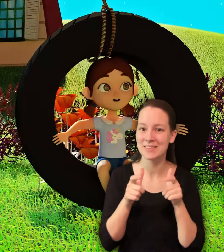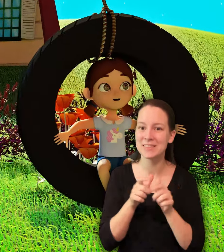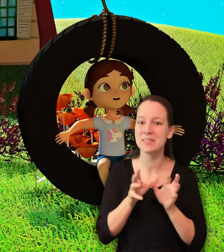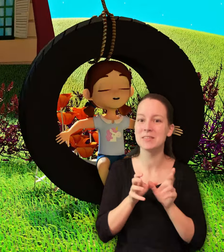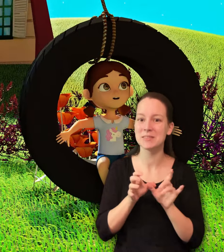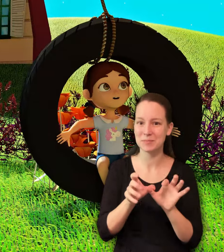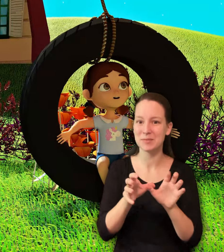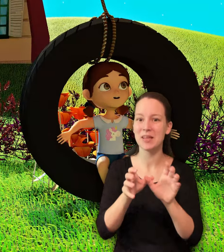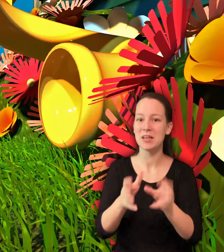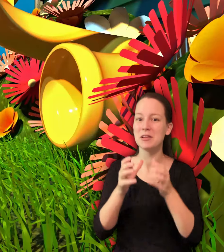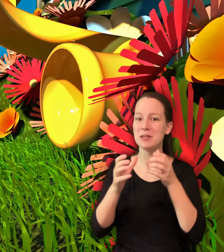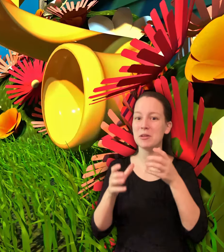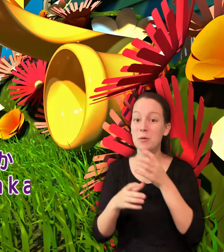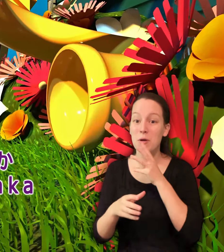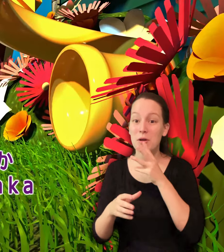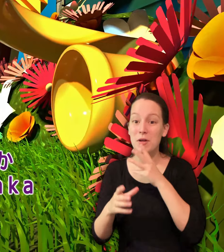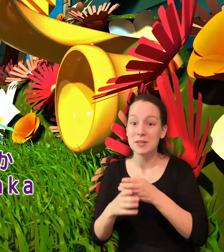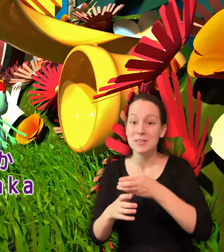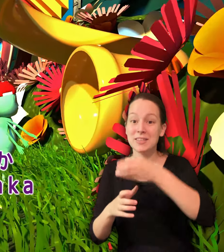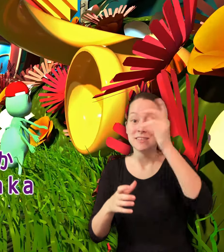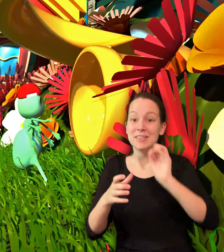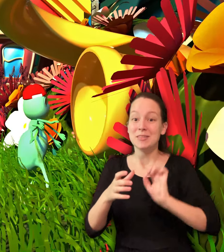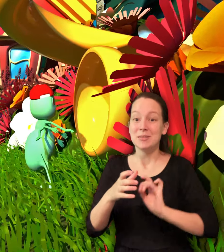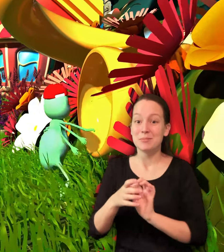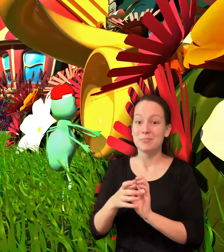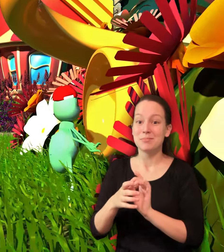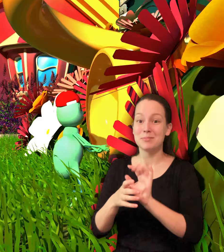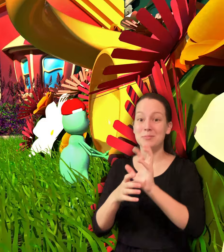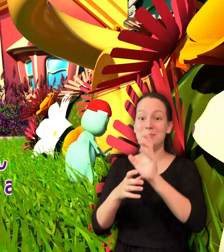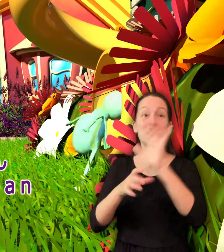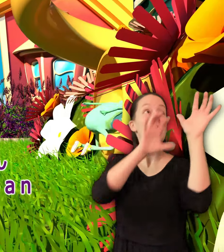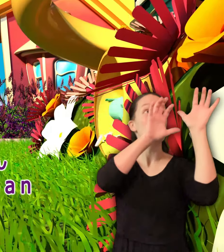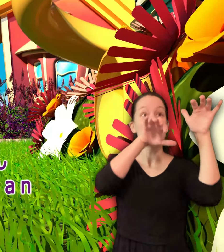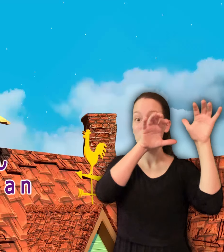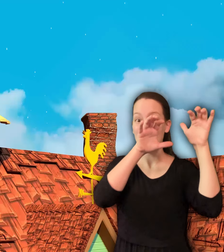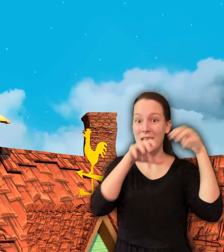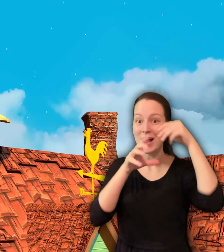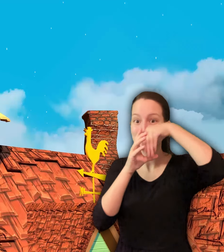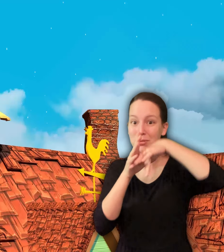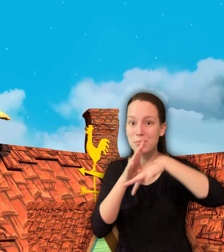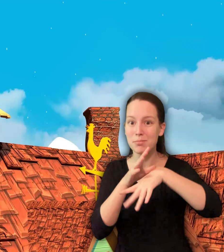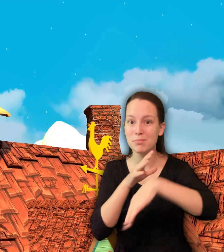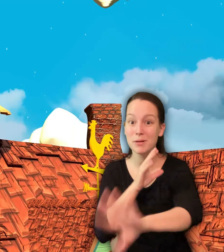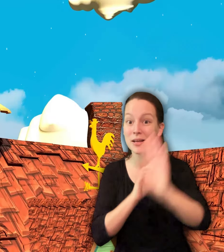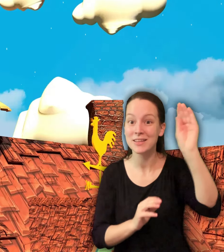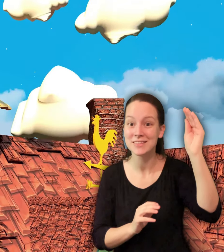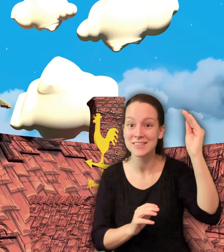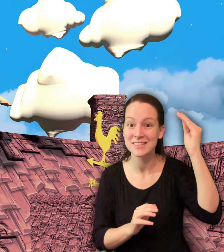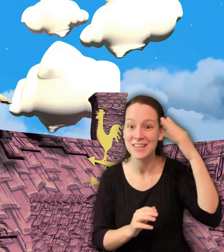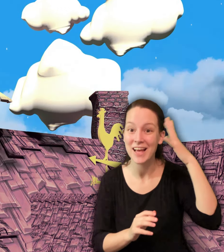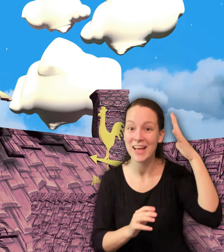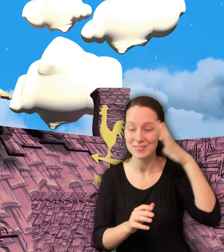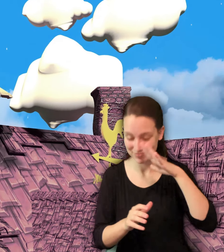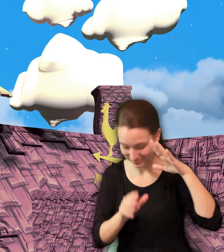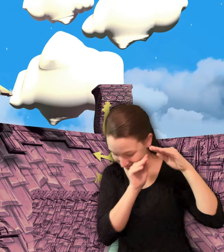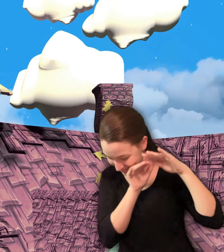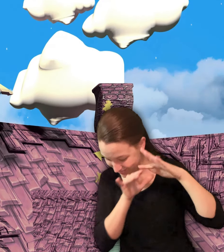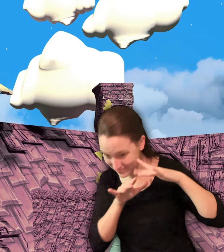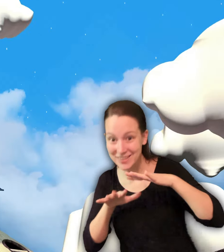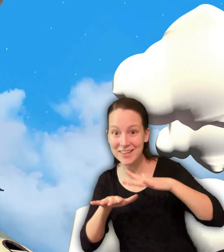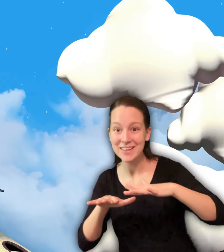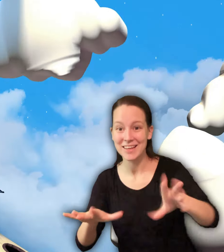た雨の中のちび雲ちゃん雨が降って流さ